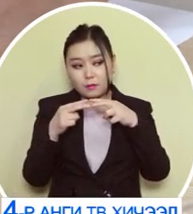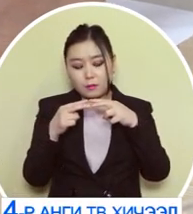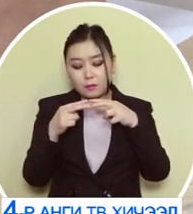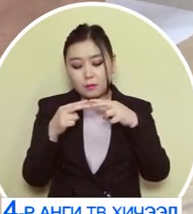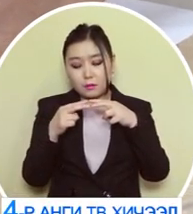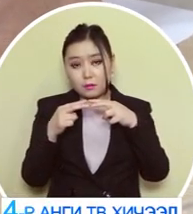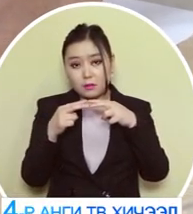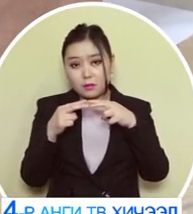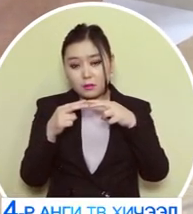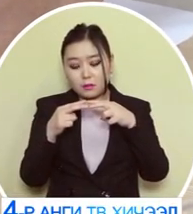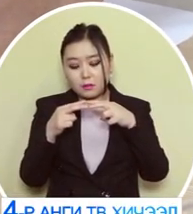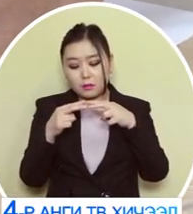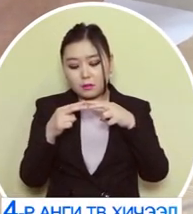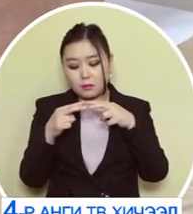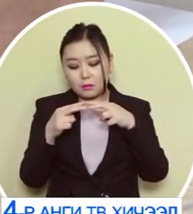жанды.